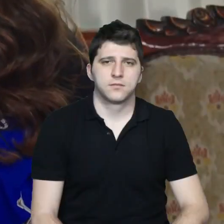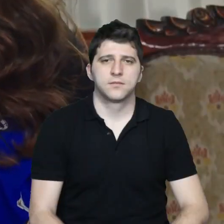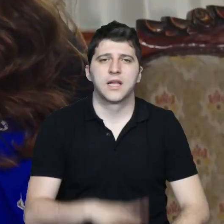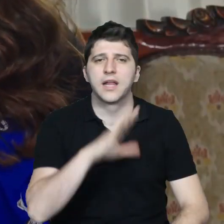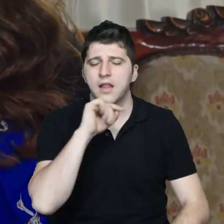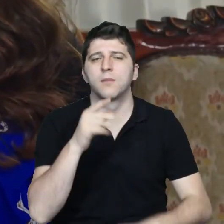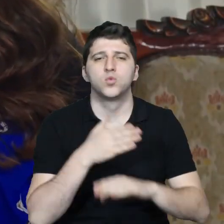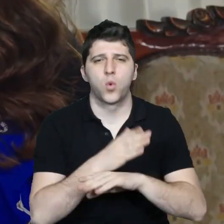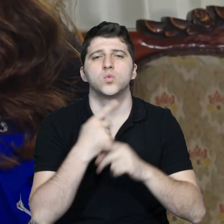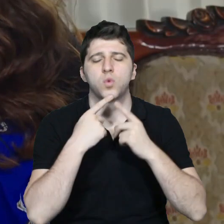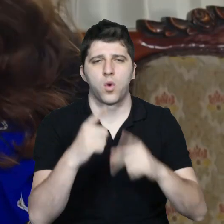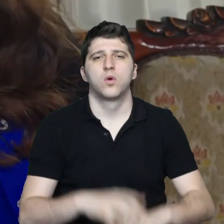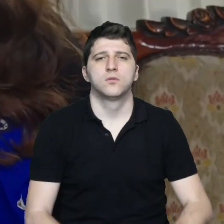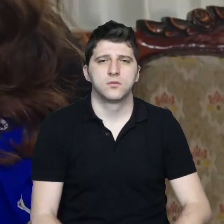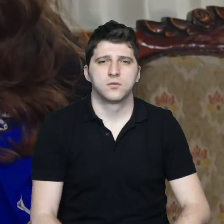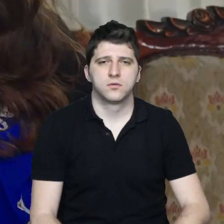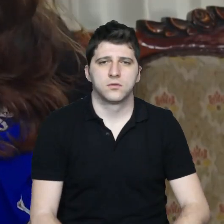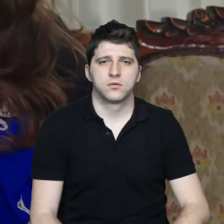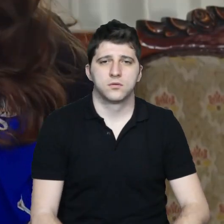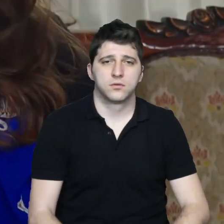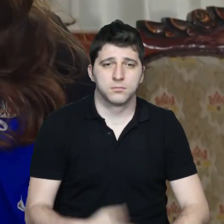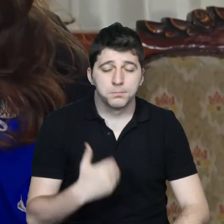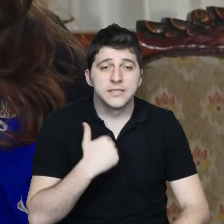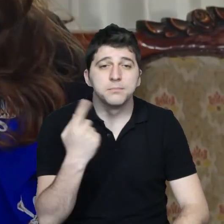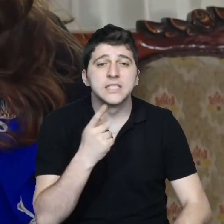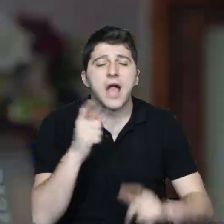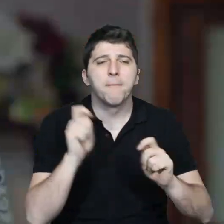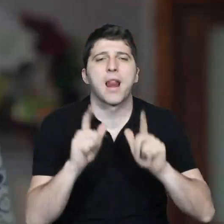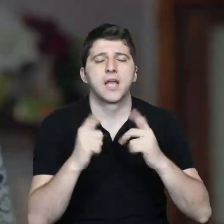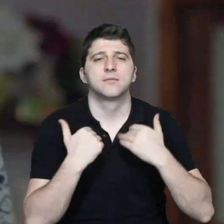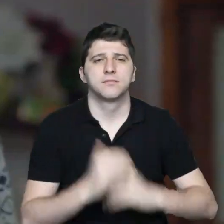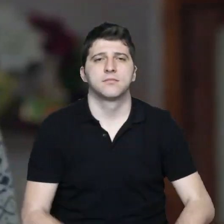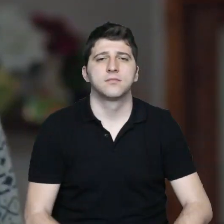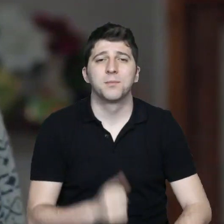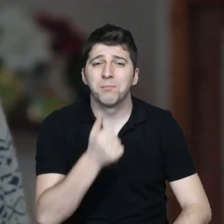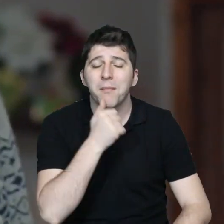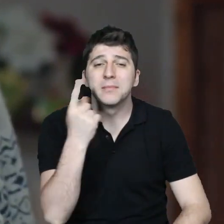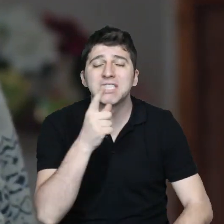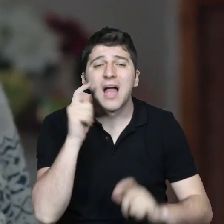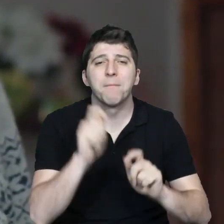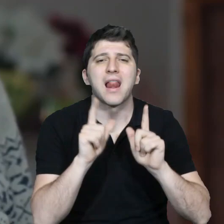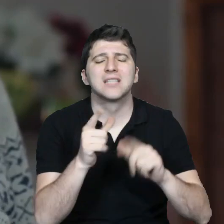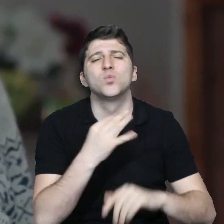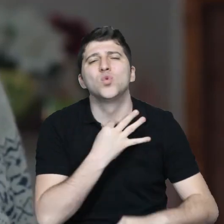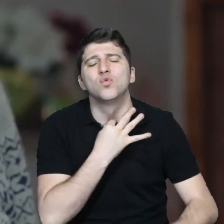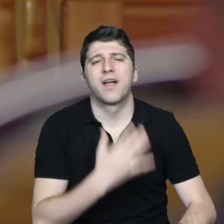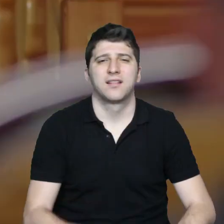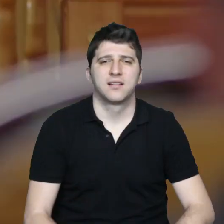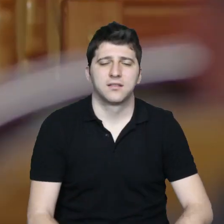Dedem doğru söylüyor. Bizim artık bir şey yapmamız lazım. Baba bir şey yapmamız lazım, ne